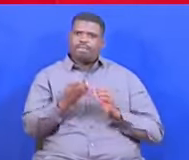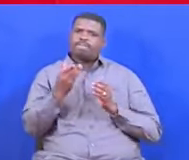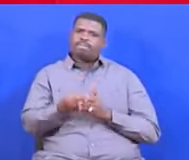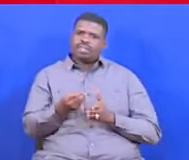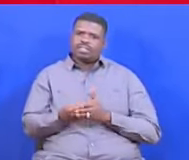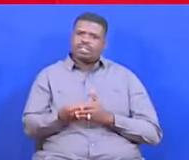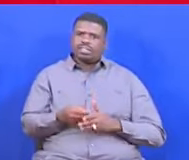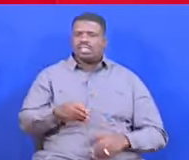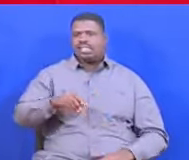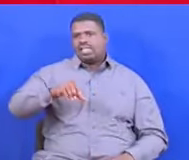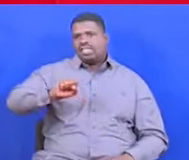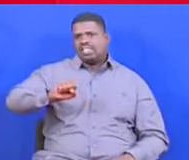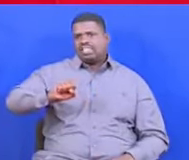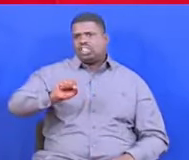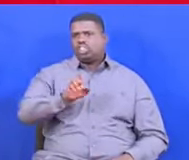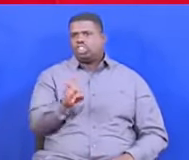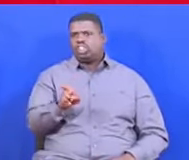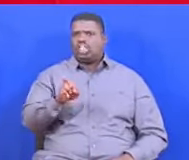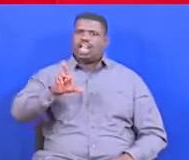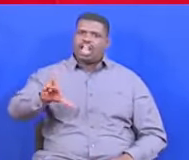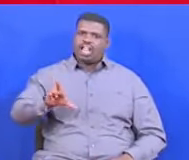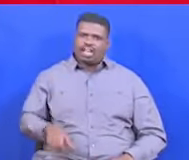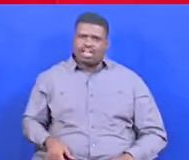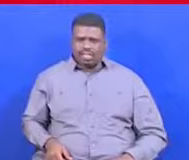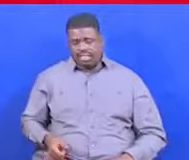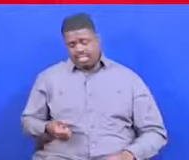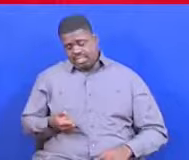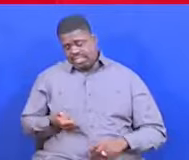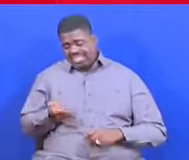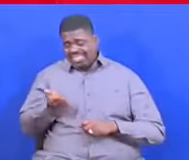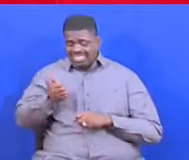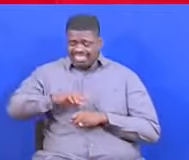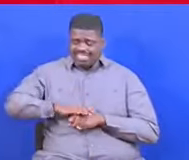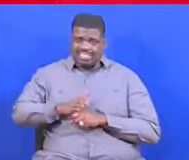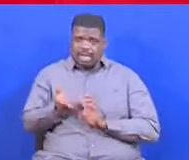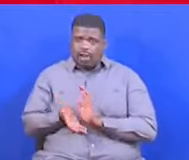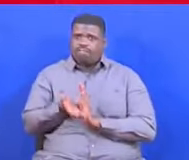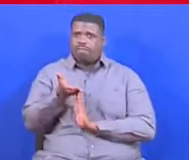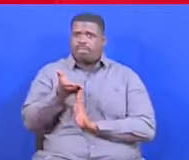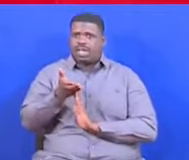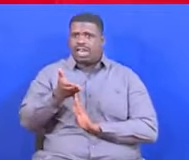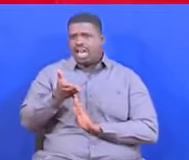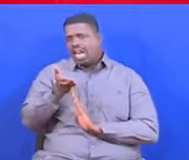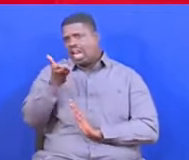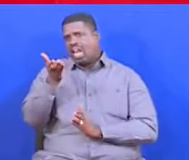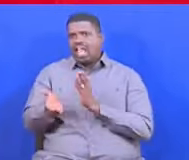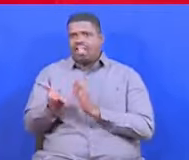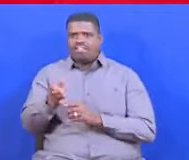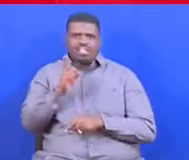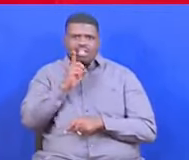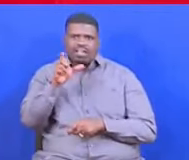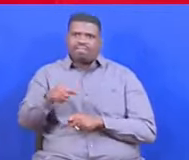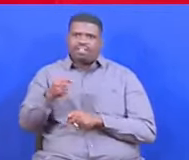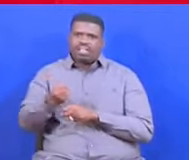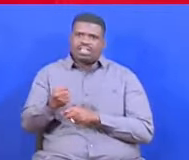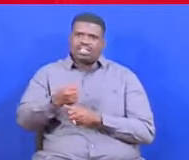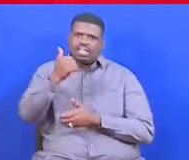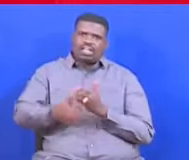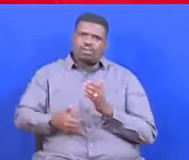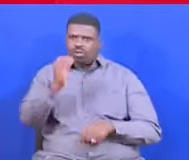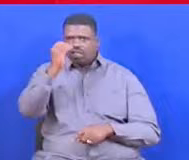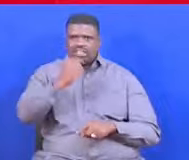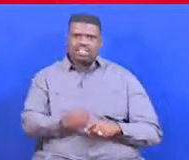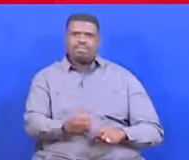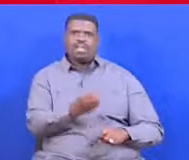za SDL, Skills Development Levy. Kila mfanyakazi anakatwa 4%. Na